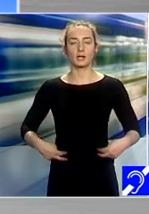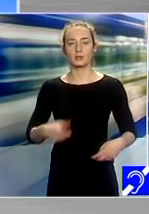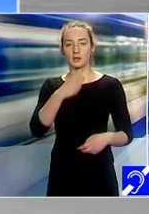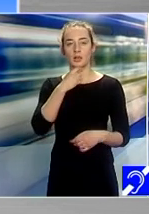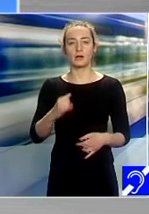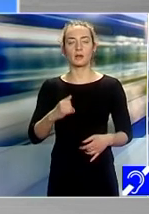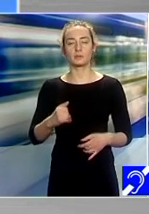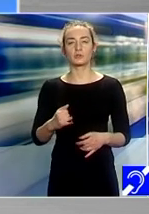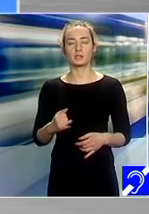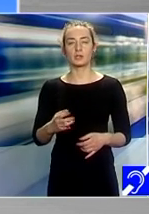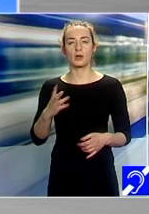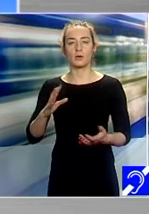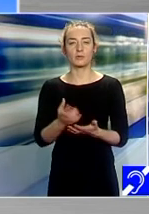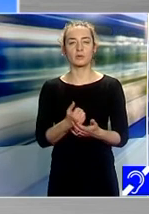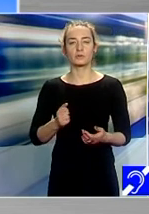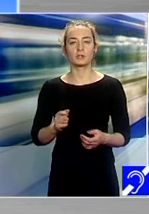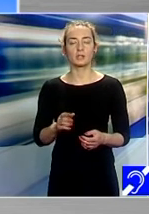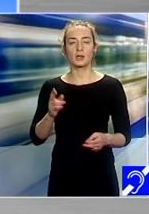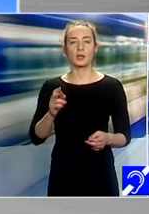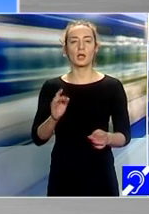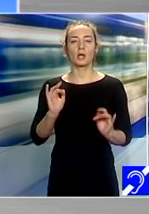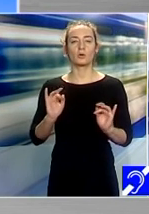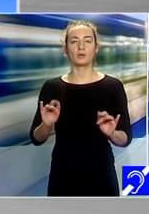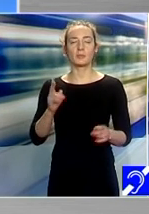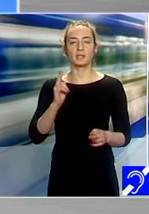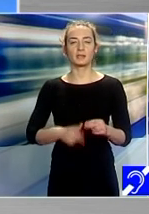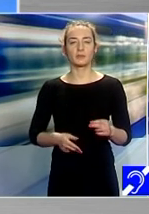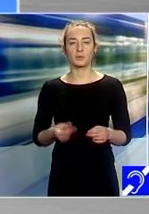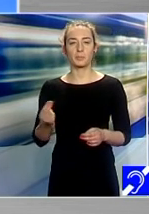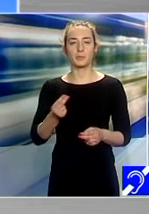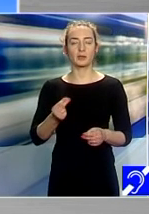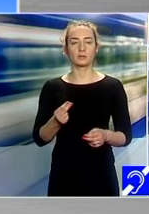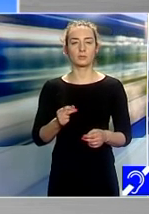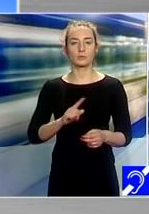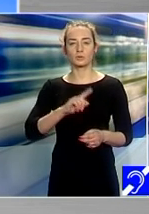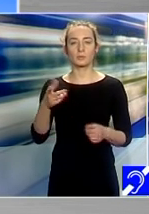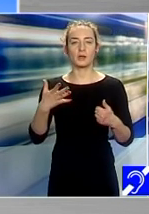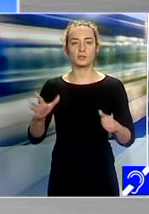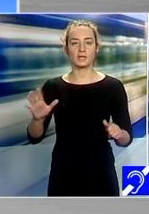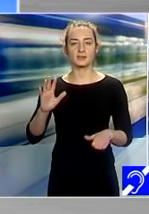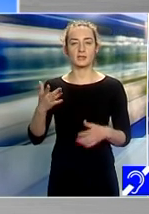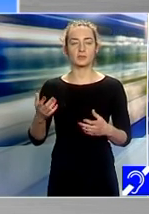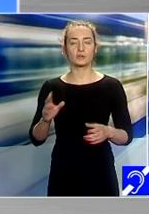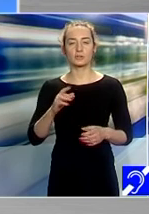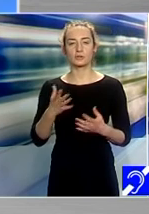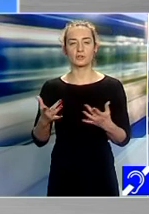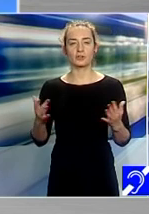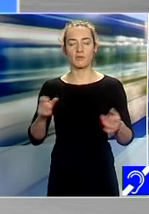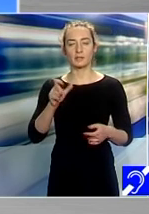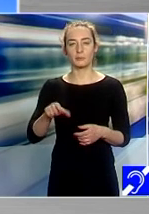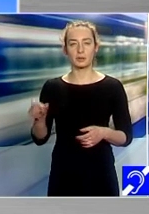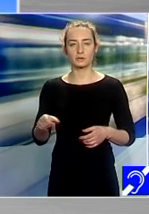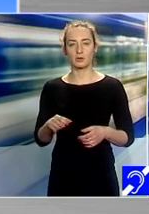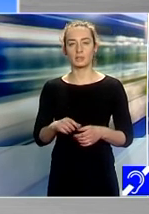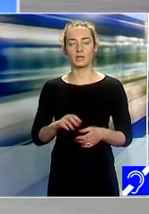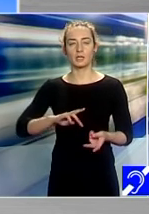acesta au reușit condamnări definitive doar pentru 60 și ceva de persoane. În schimb,